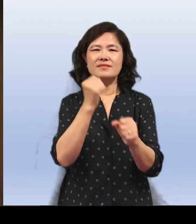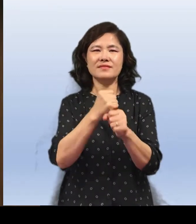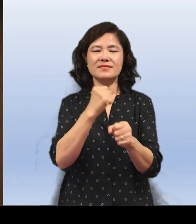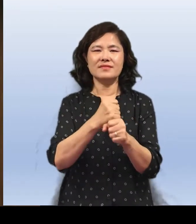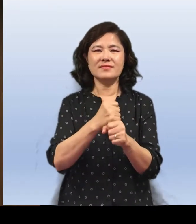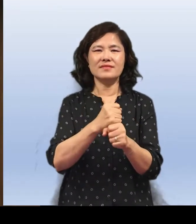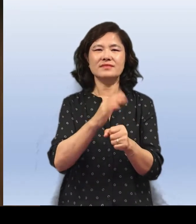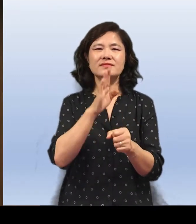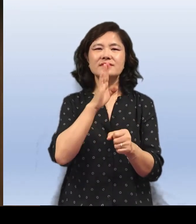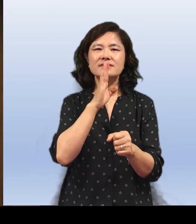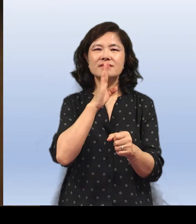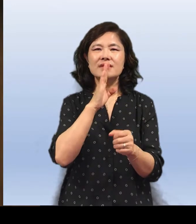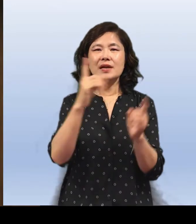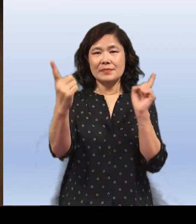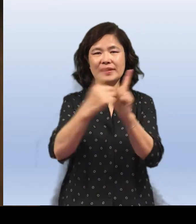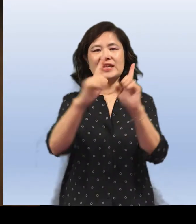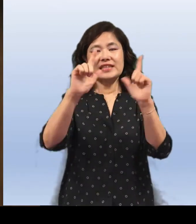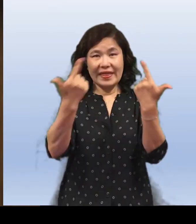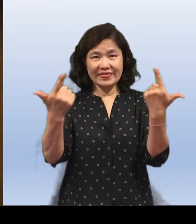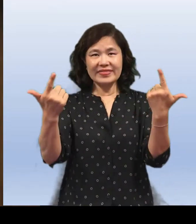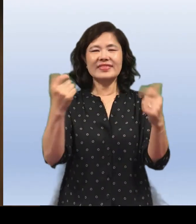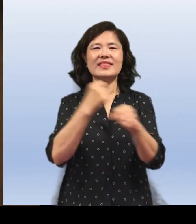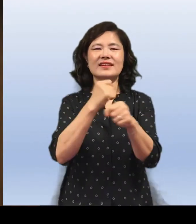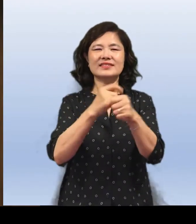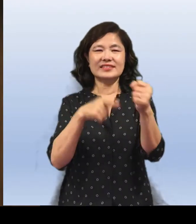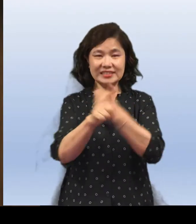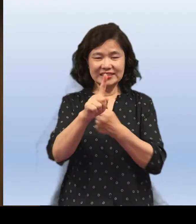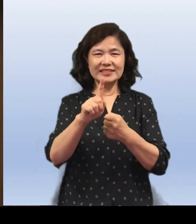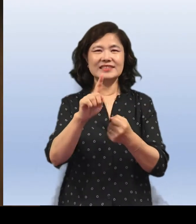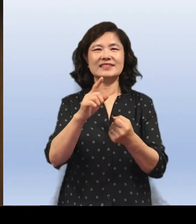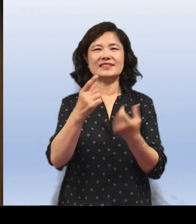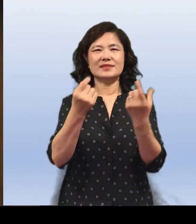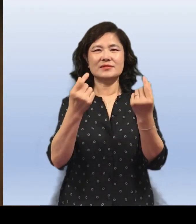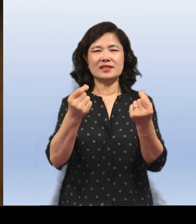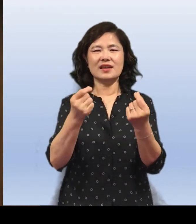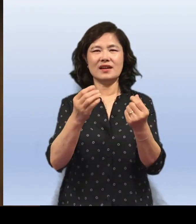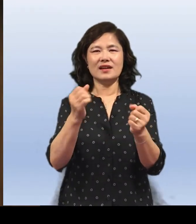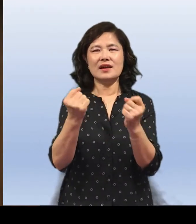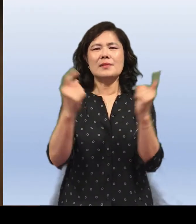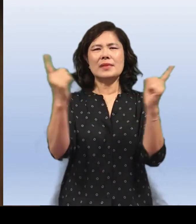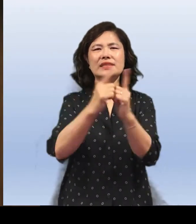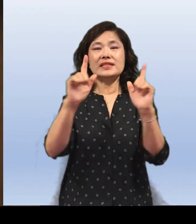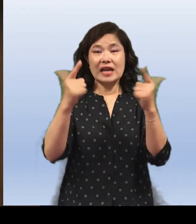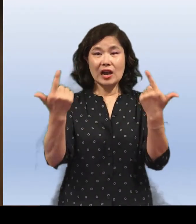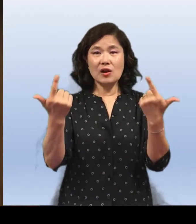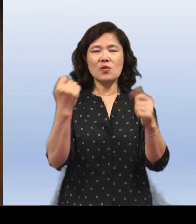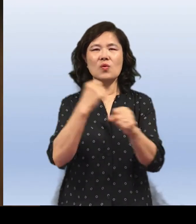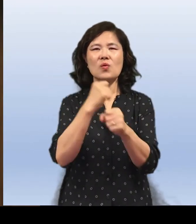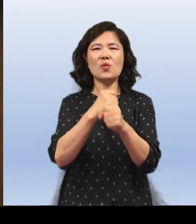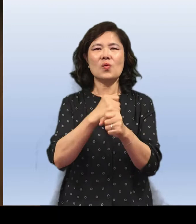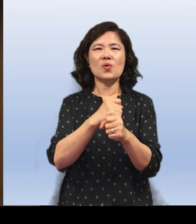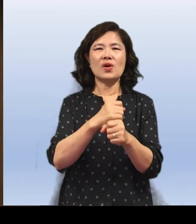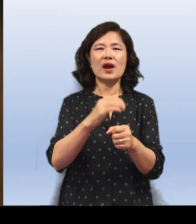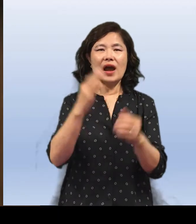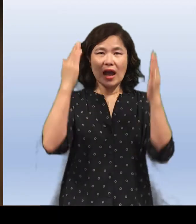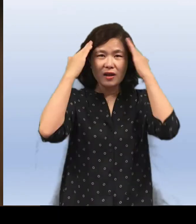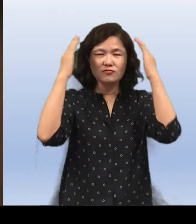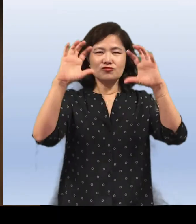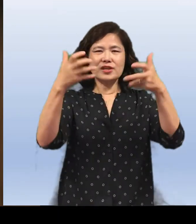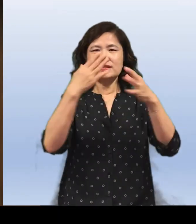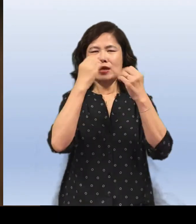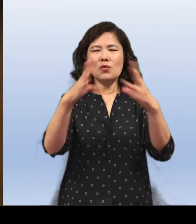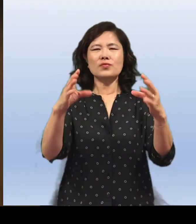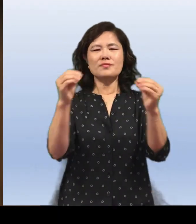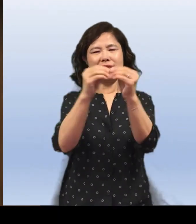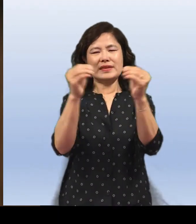언택트라는 말이 되었습니다. 그래서 이렇게 한국 사람들이 쓰는 말인데요. 그러니까 비접촉, 비대면을 한국의 신조어로 만든,